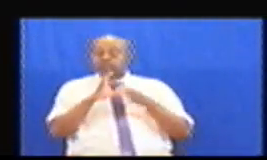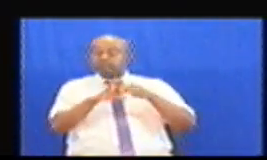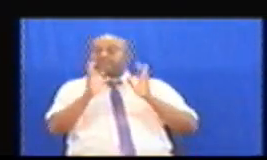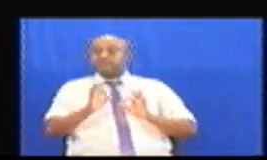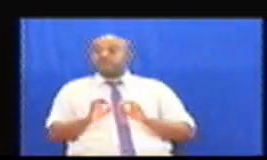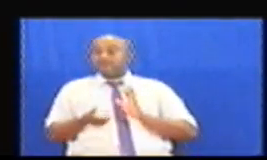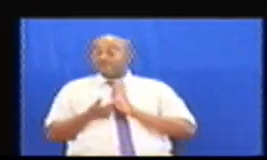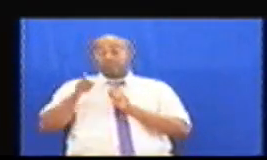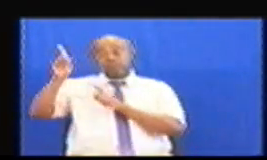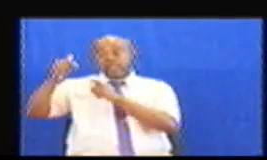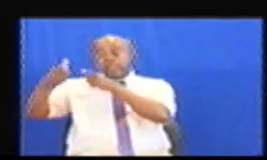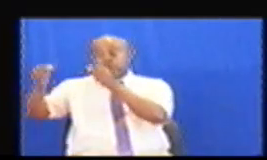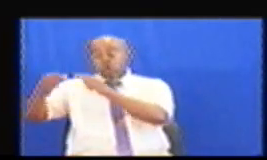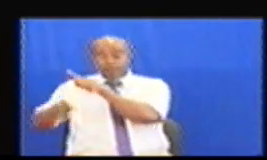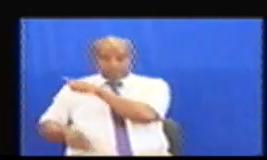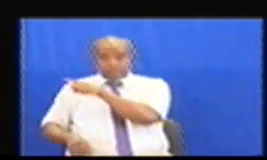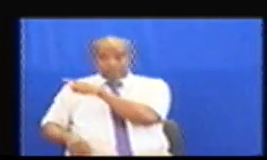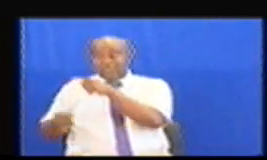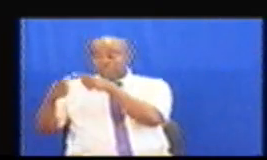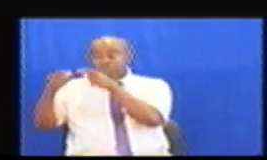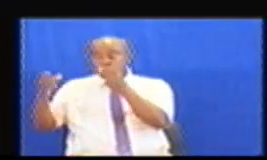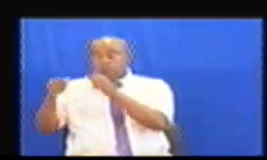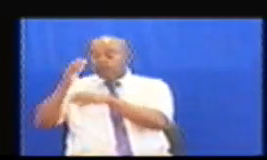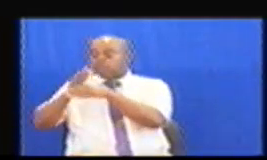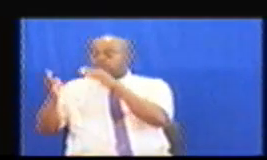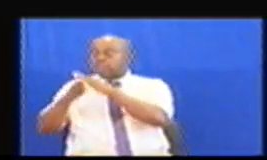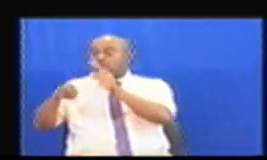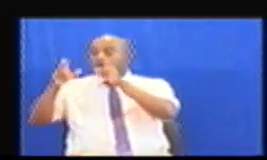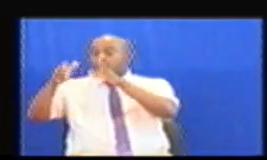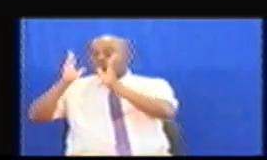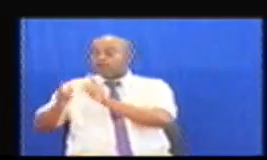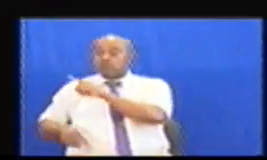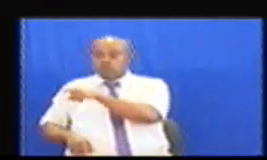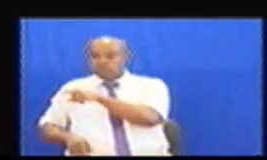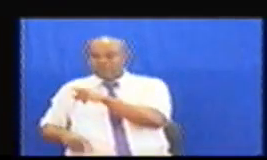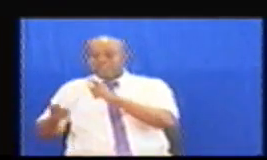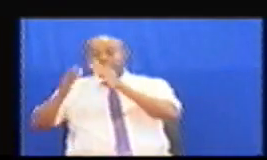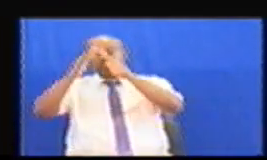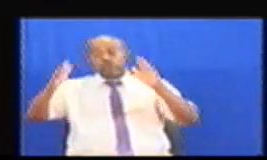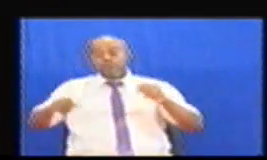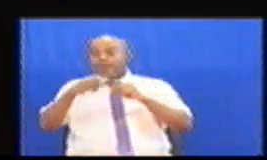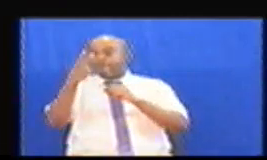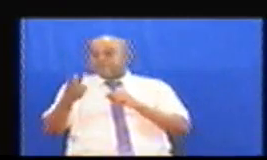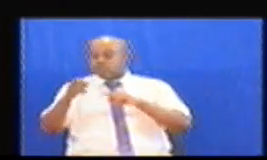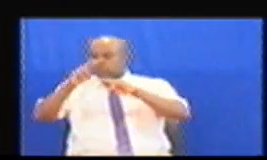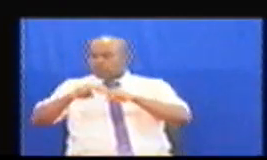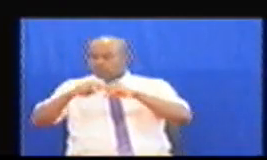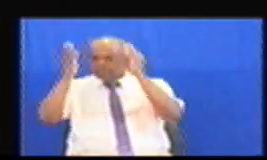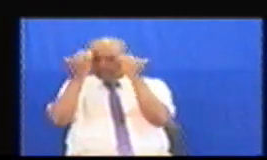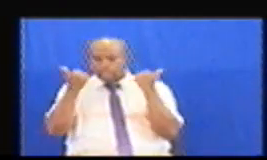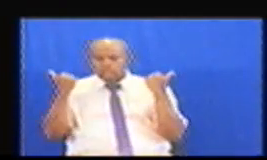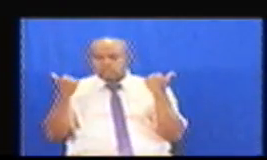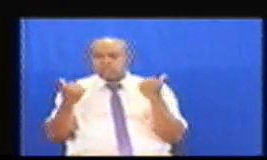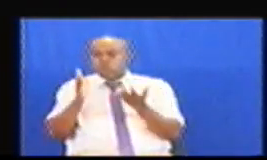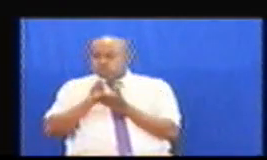Pale Kigoma sisi tumejengewa mahakama kuu na tumejengewa nyumba mbili za majaji, state of the art. Kwa kweli